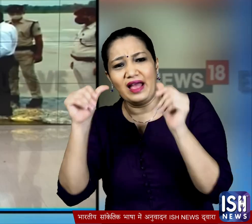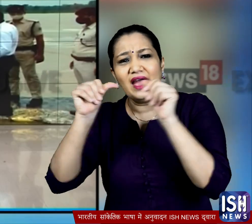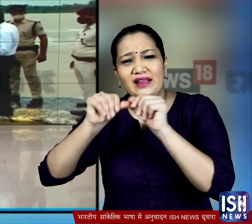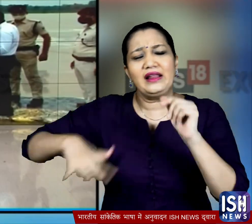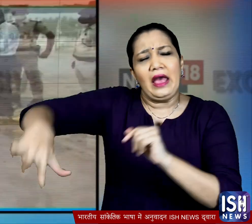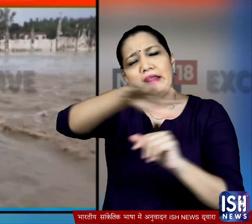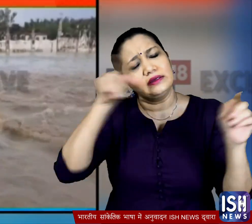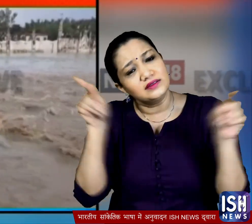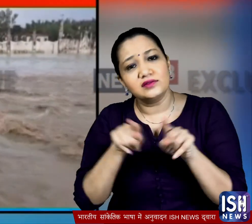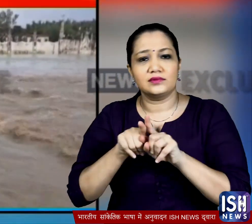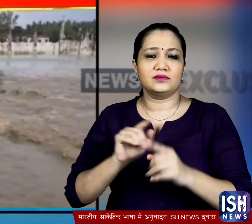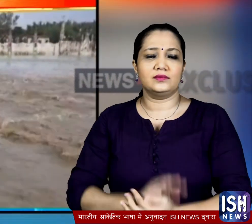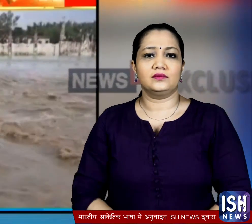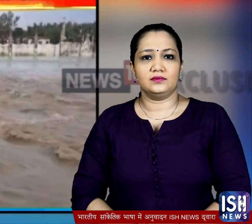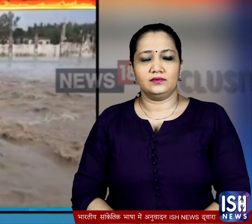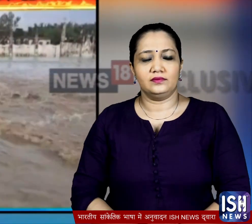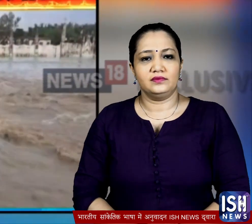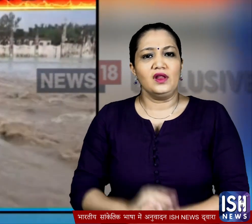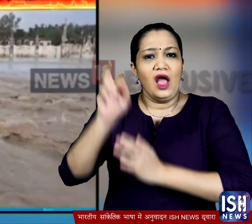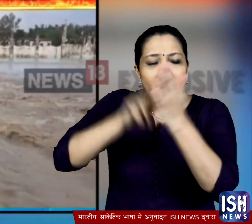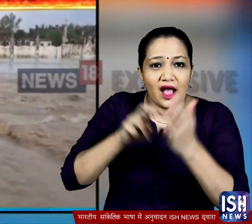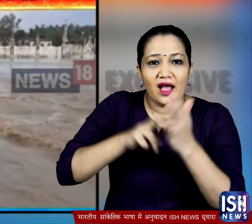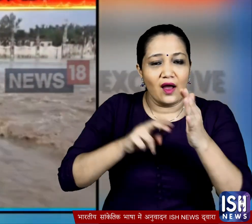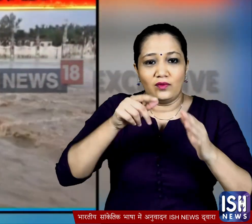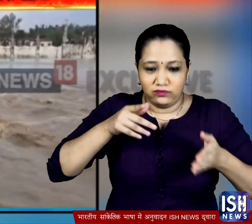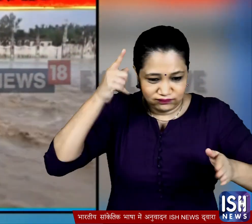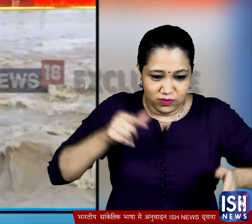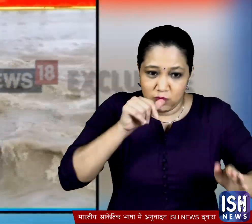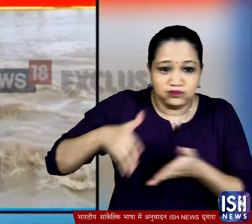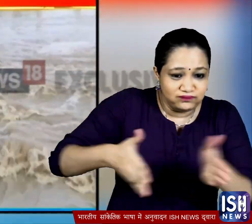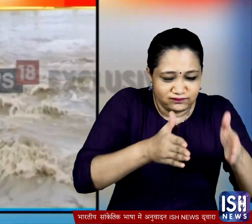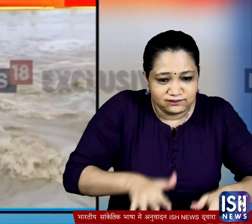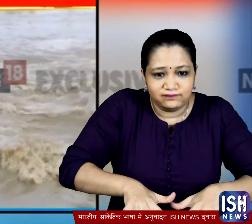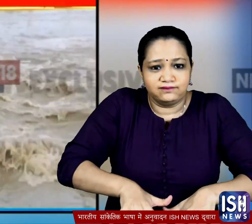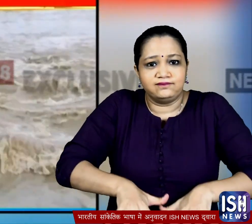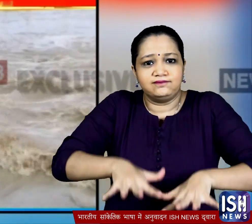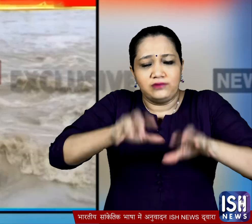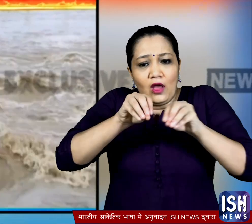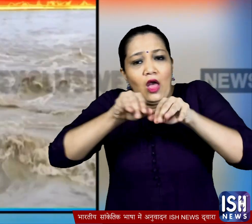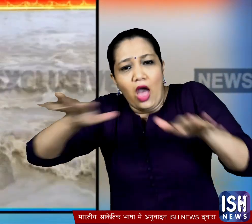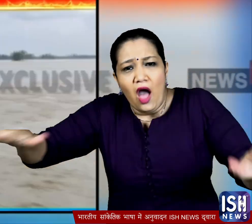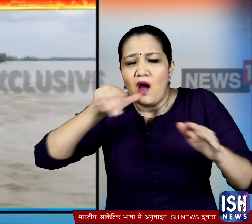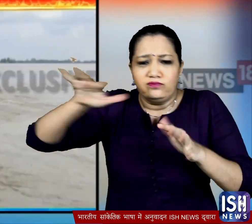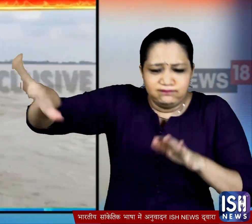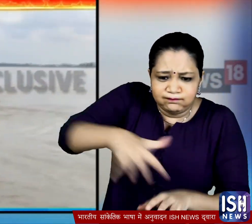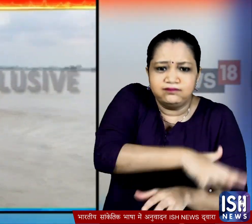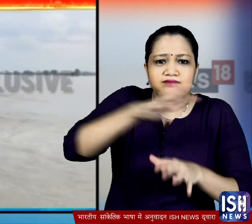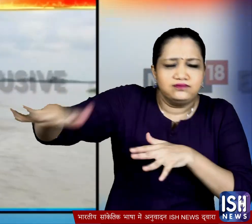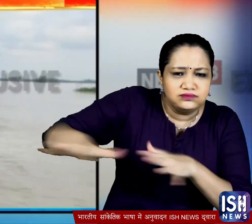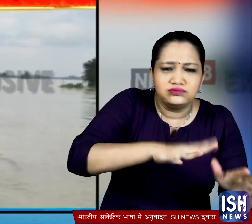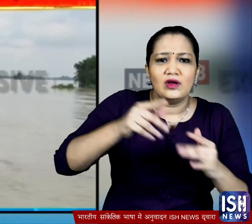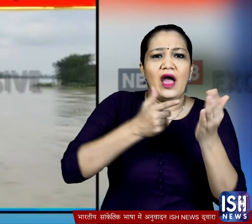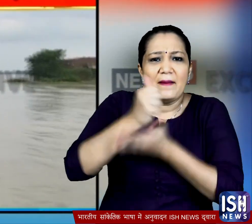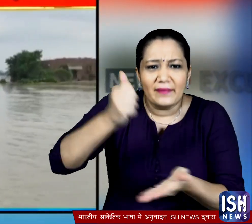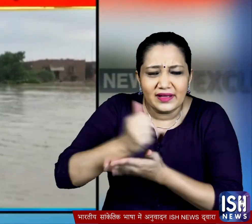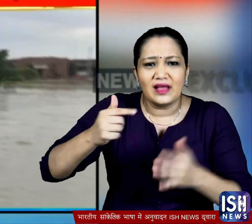दिया है, जहां कई गांव में नदियों का पानी दाखिल हो चुका है। लहरें गुस्से में बहती हुई दिख रही हैं। खेत